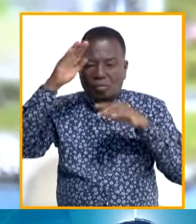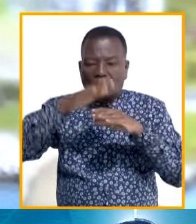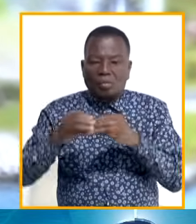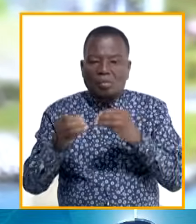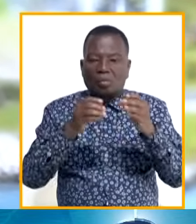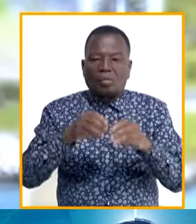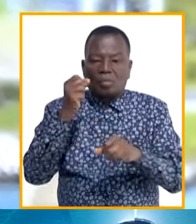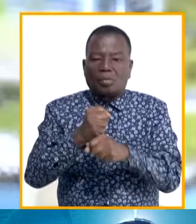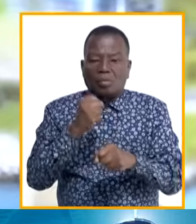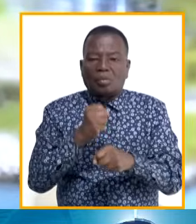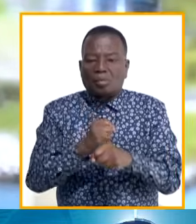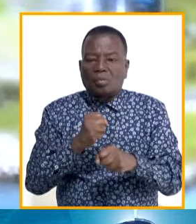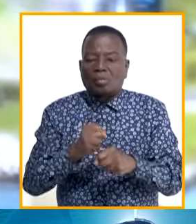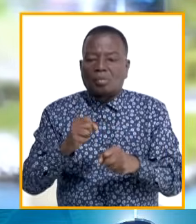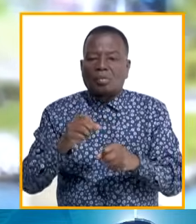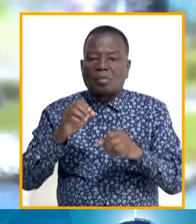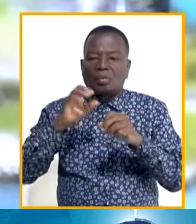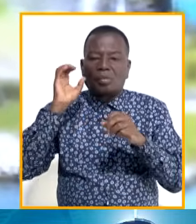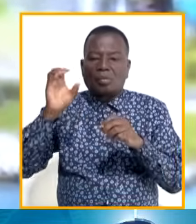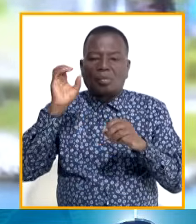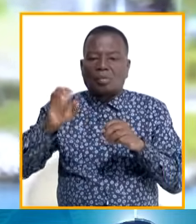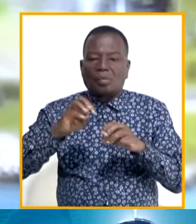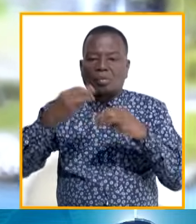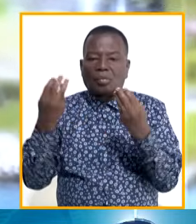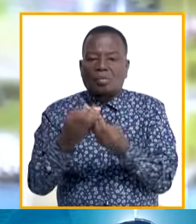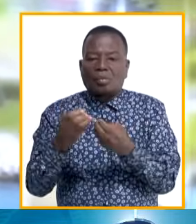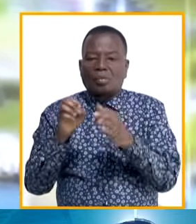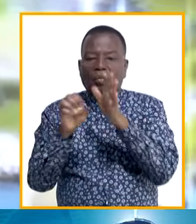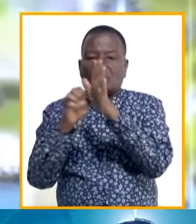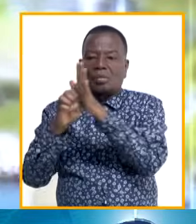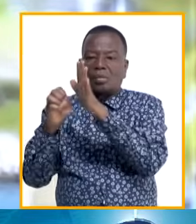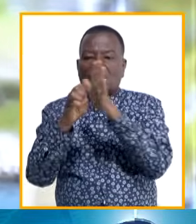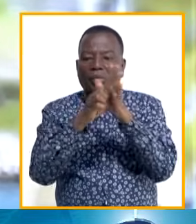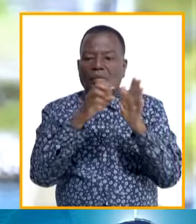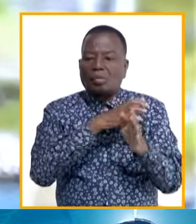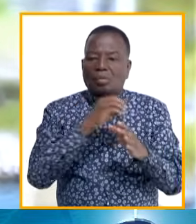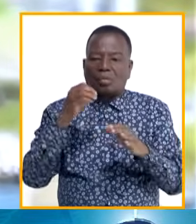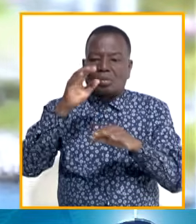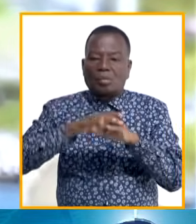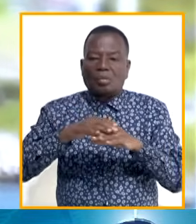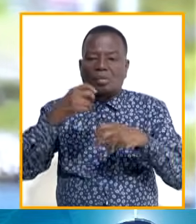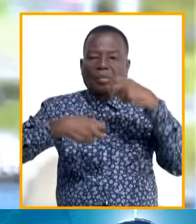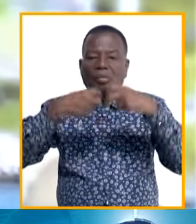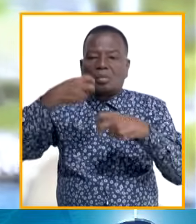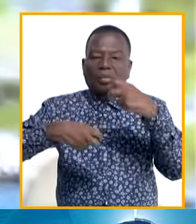du processus de Yaoundé. Conférences, panels et expositions auront rythmé les échanges sur la problématique de la